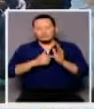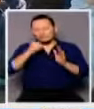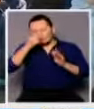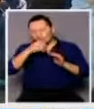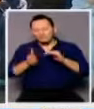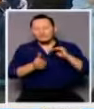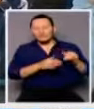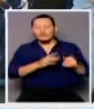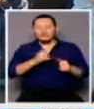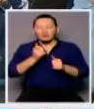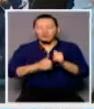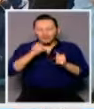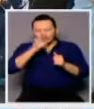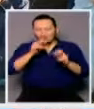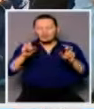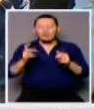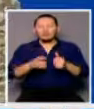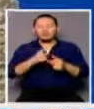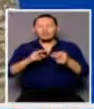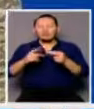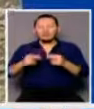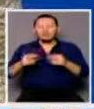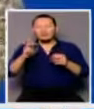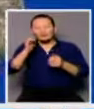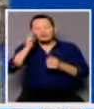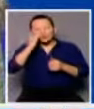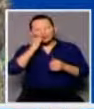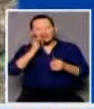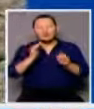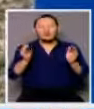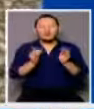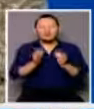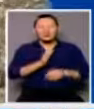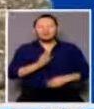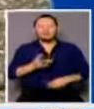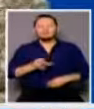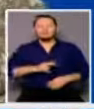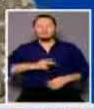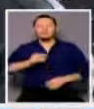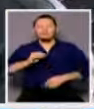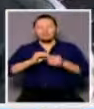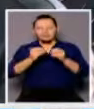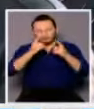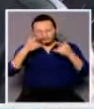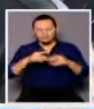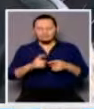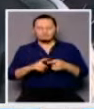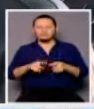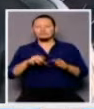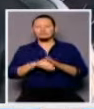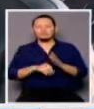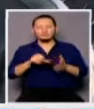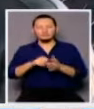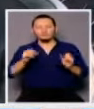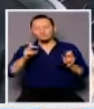өтті. Әр жылдары атауы өзгерген мекеменің ғимараты ескі әрі тар болған. Осы мәселені шешу мақсатында былтыр нысанның